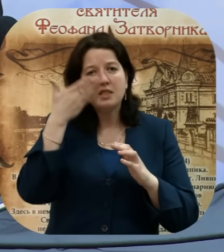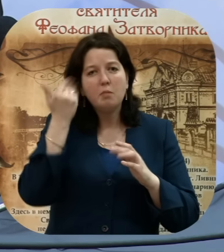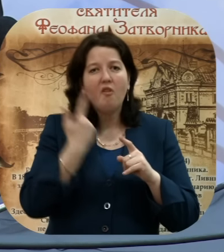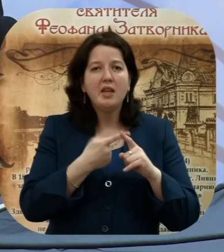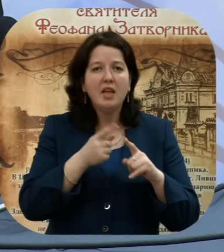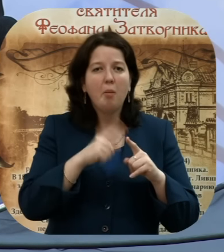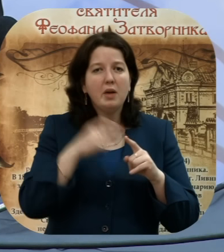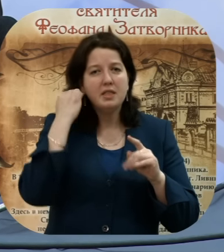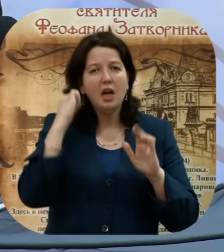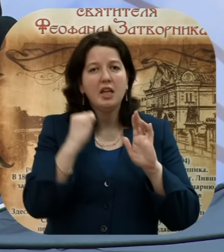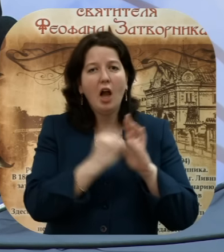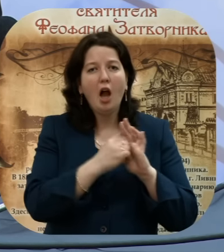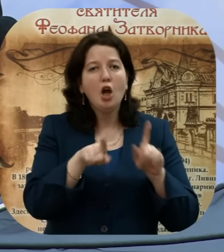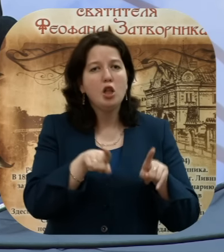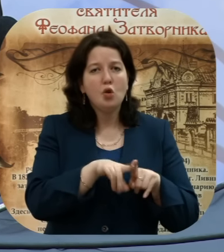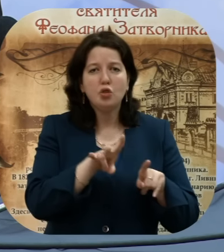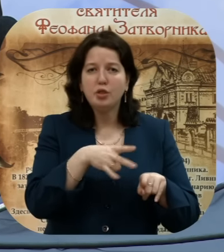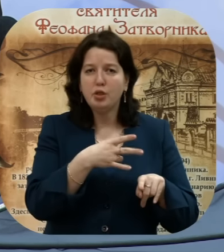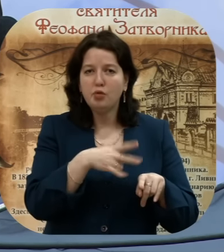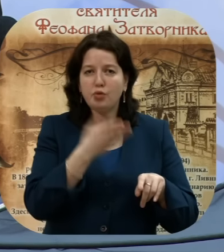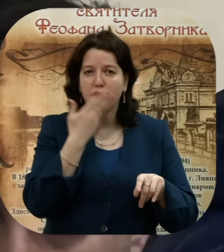этих грехах тоже не нужно.